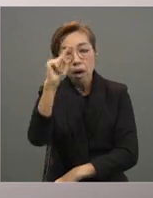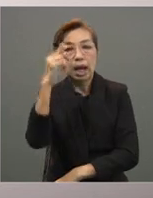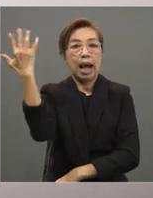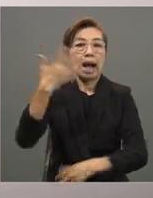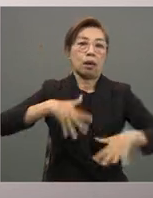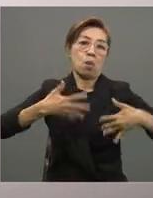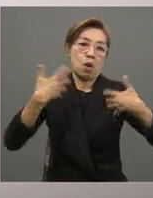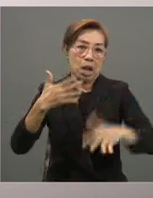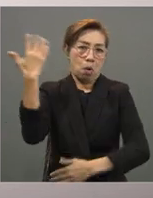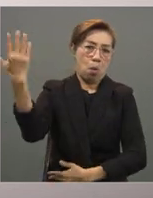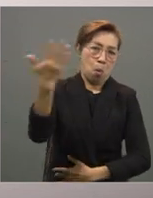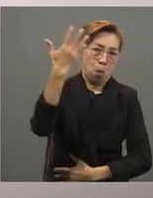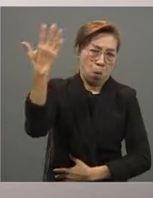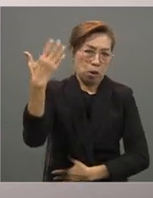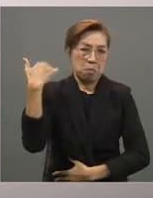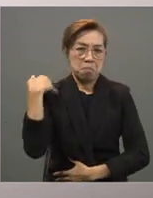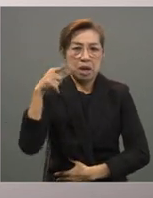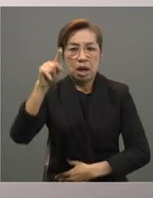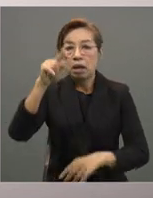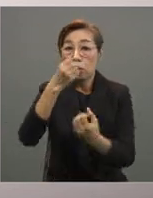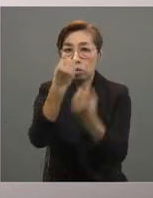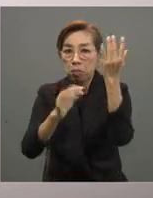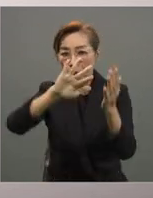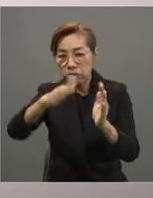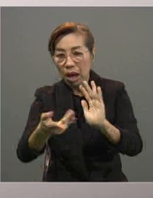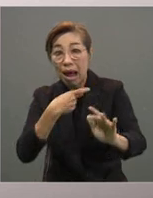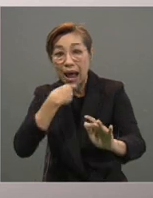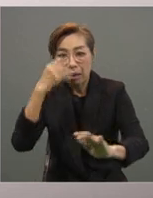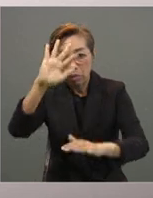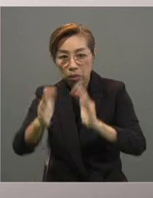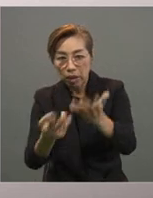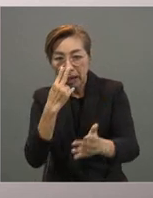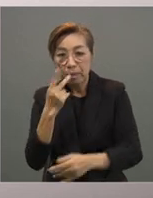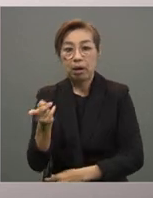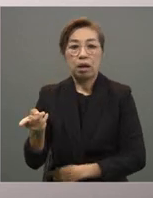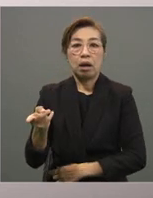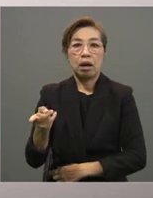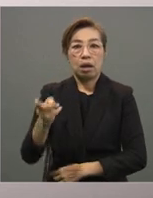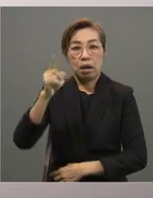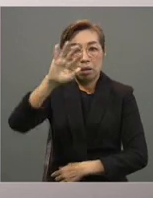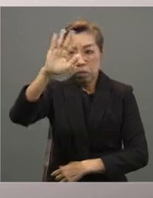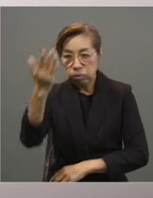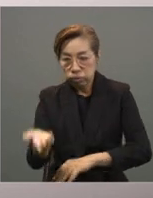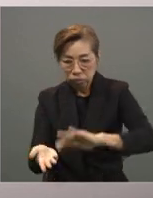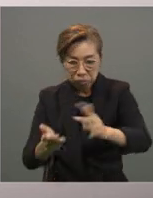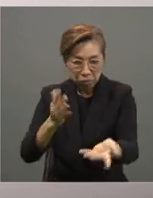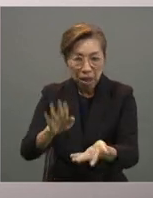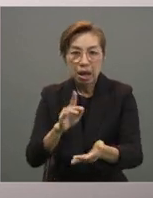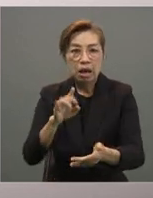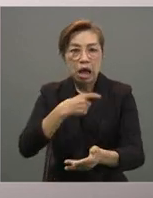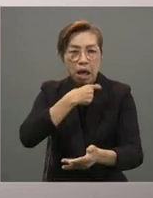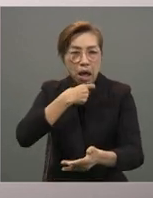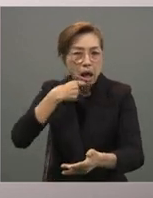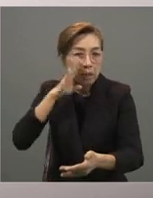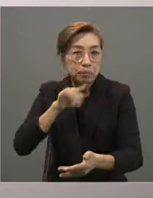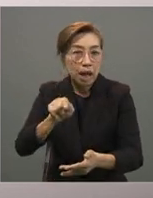ไงพี่ป๋มันมีเรื่องของเศษเชื้อเพลิงเยอะแยะมากมายคุณผู้ชมจะเห็นที่ตามภาคนะฮะใบไม้ที่มันแห้งเนี่ยมันร่วงหล่นอยู่ตาม